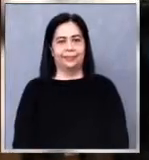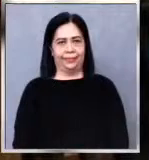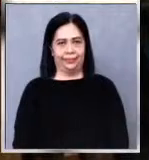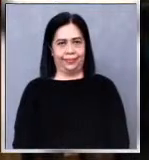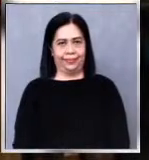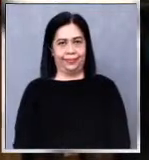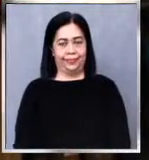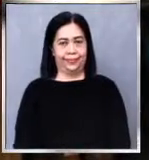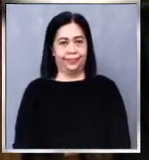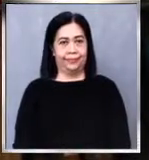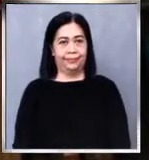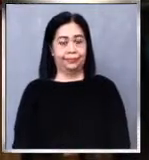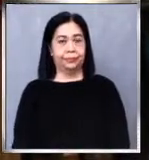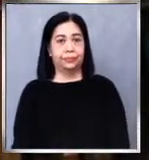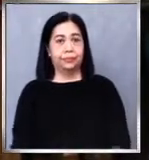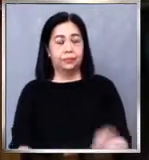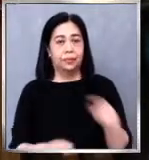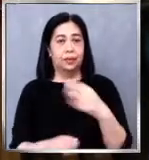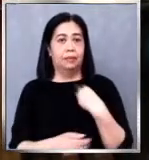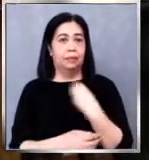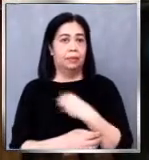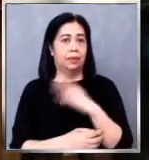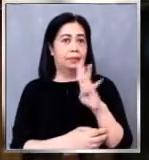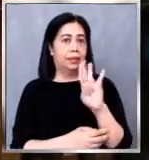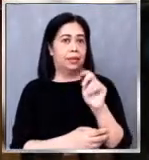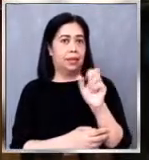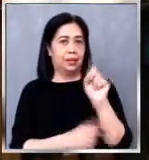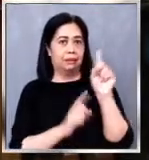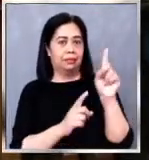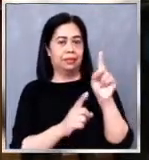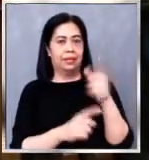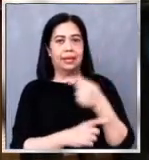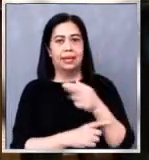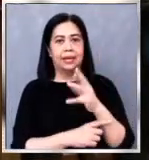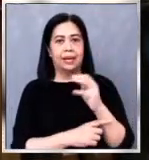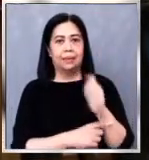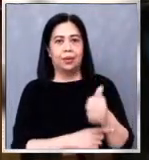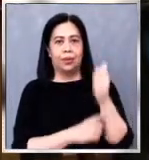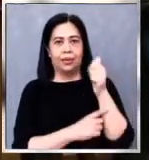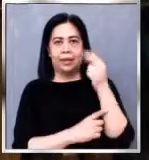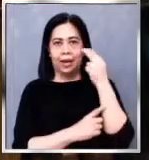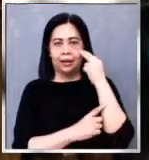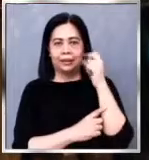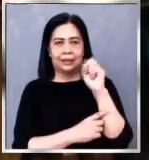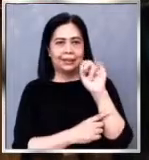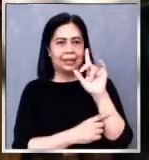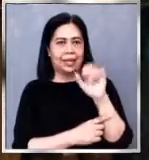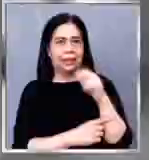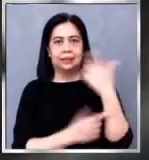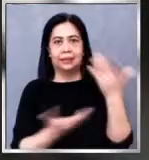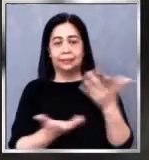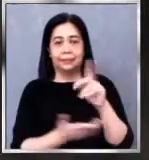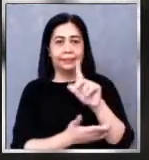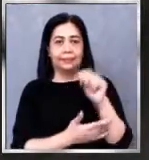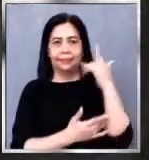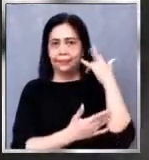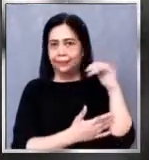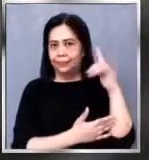Spotted ang ilang members ng BTS sa concert ni Grammy Award winner Harry Styles sa Los Angeles, California.